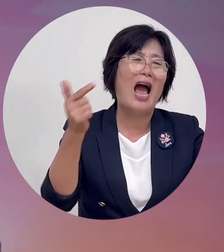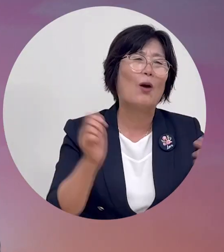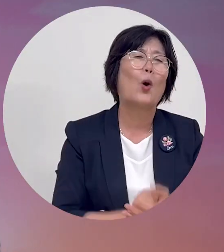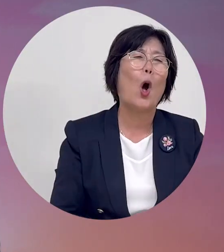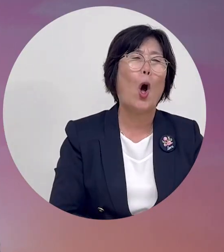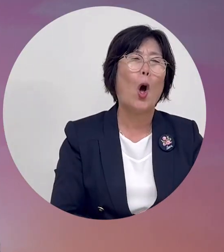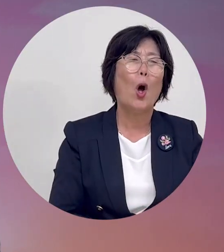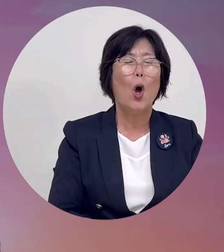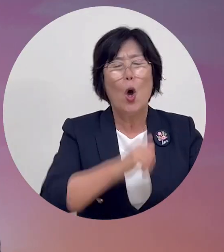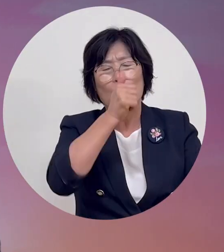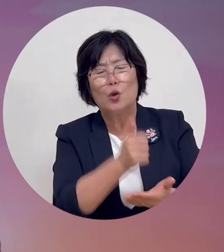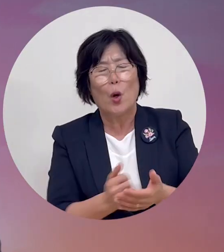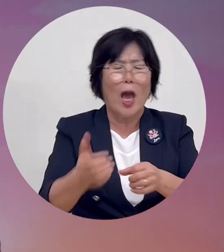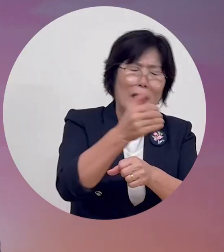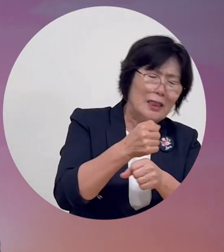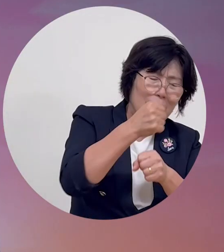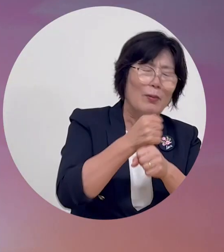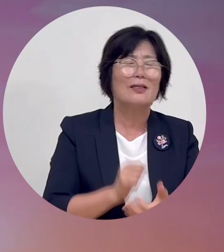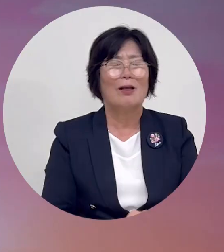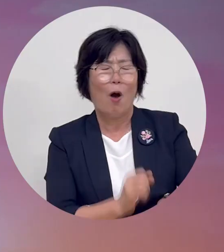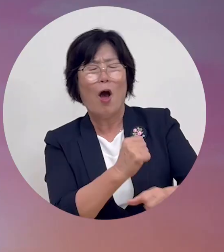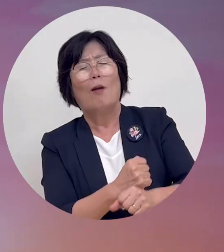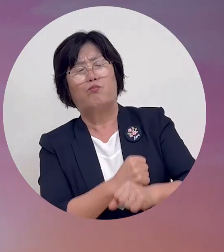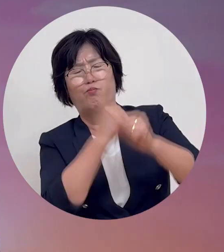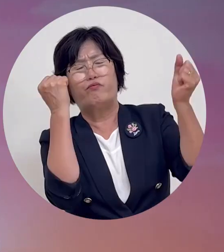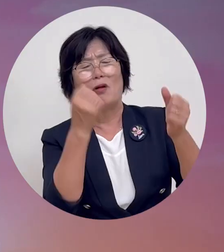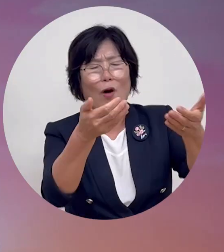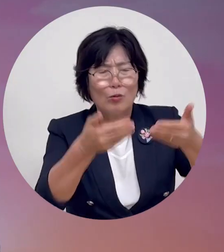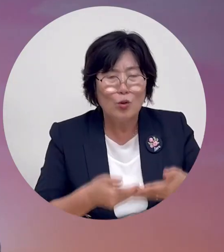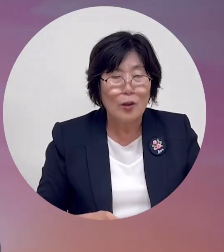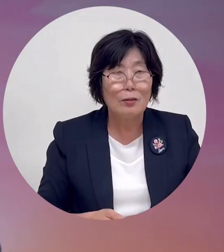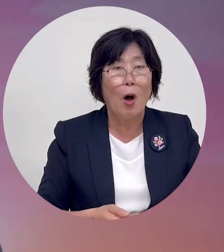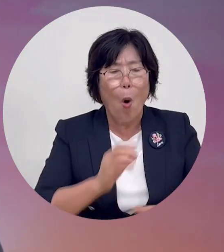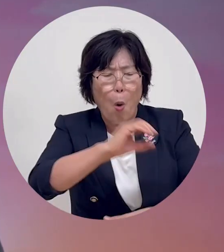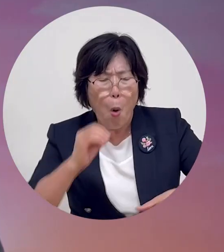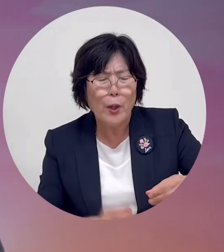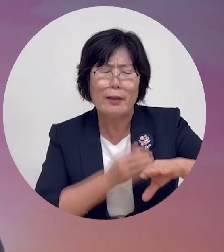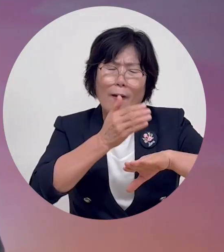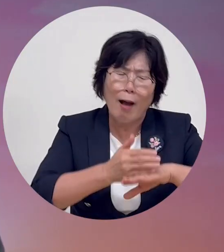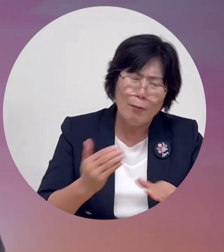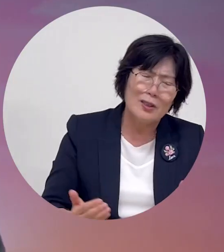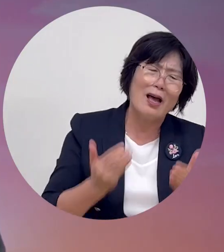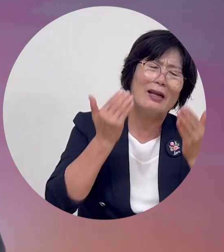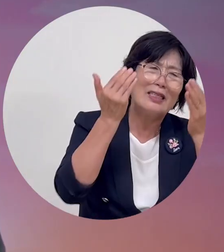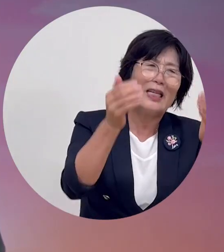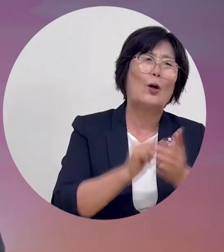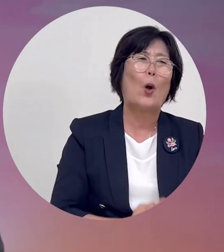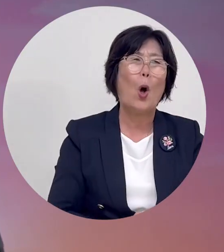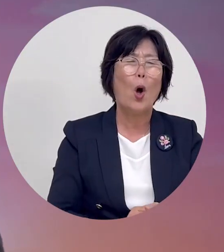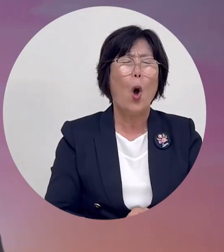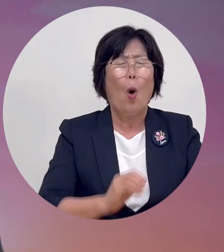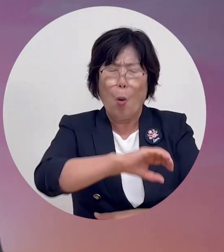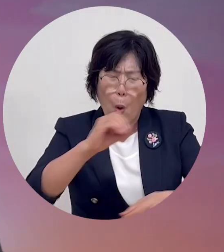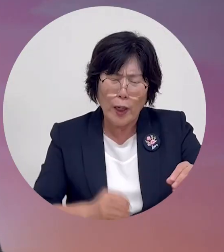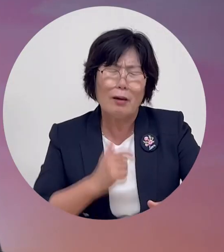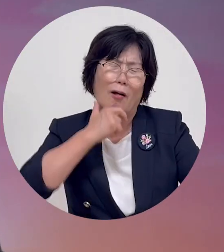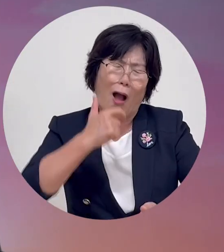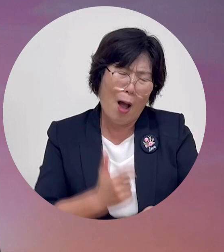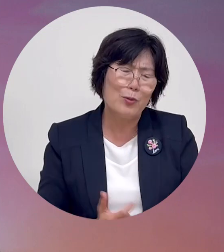죄의 짐에서, 율법의 짐에서 풀어줬다고 생각하면 감사가 있어요, 없어요? 감격이 있어요,